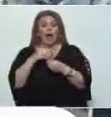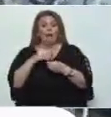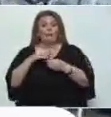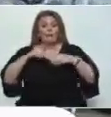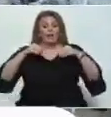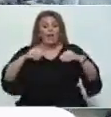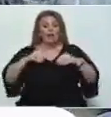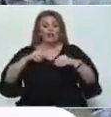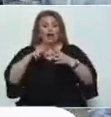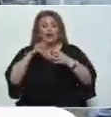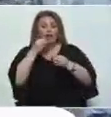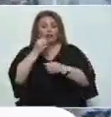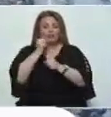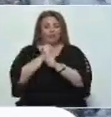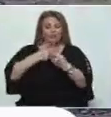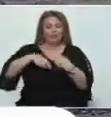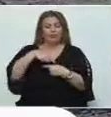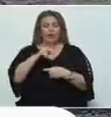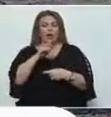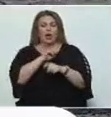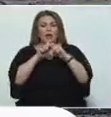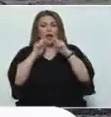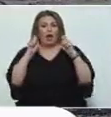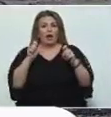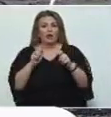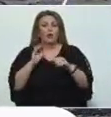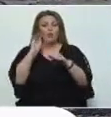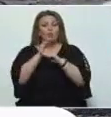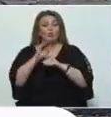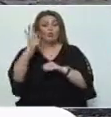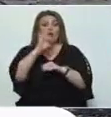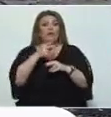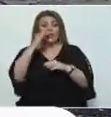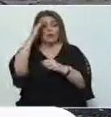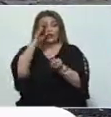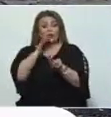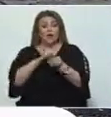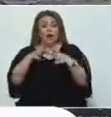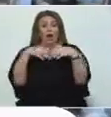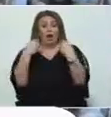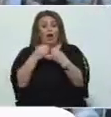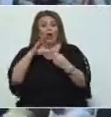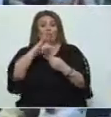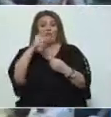proqramının icrasında xüsusilə şəhid ailələri və müharibə iştirakçılarına üstünlük verilib. 44 günlük vətən müharibəsindən